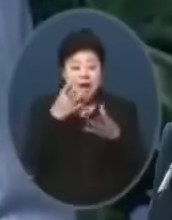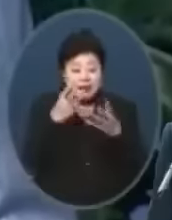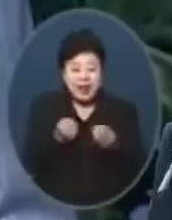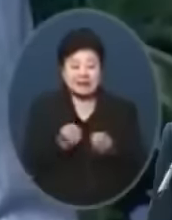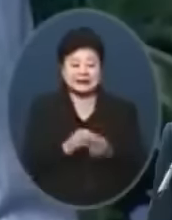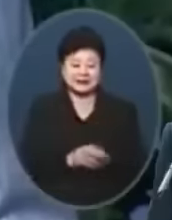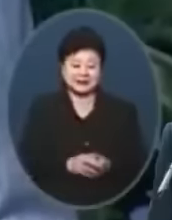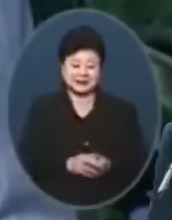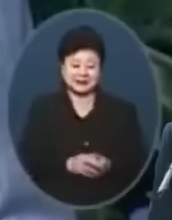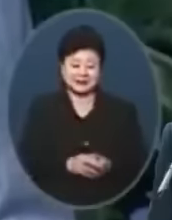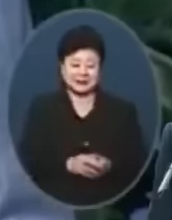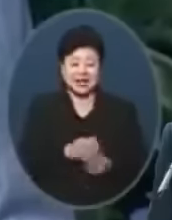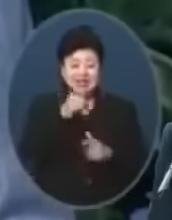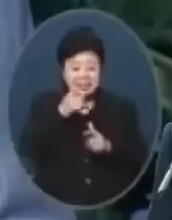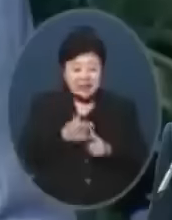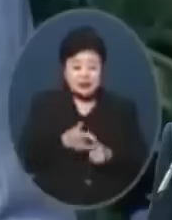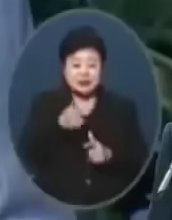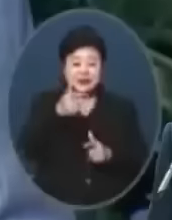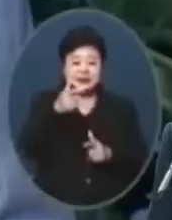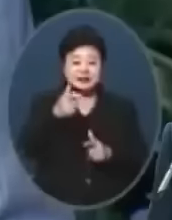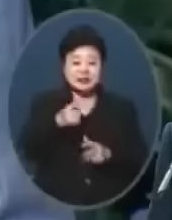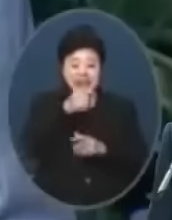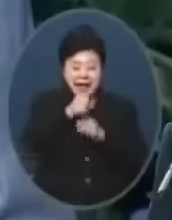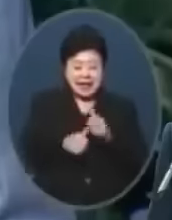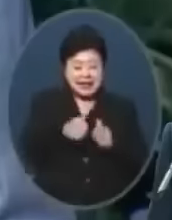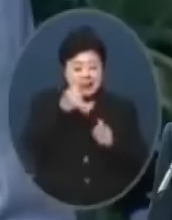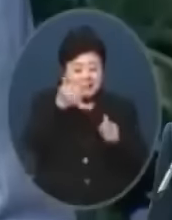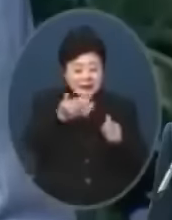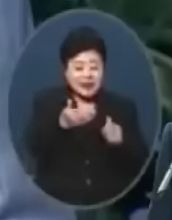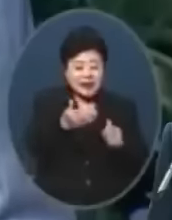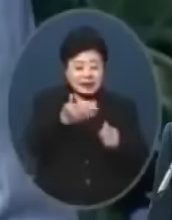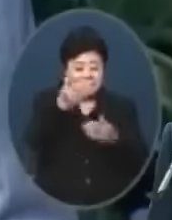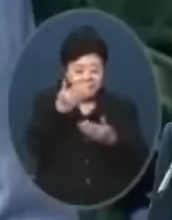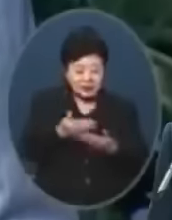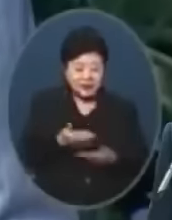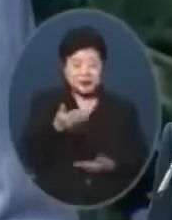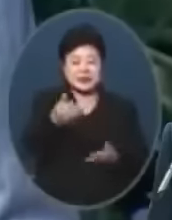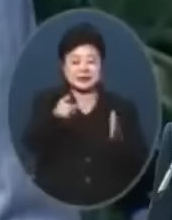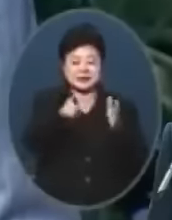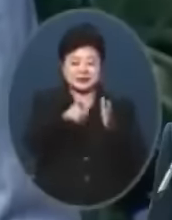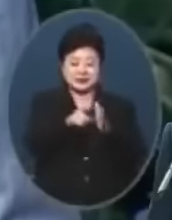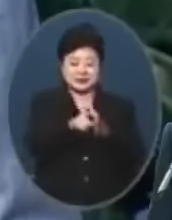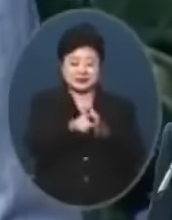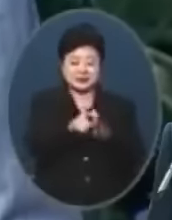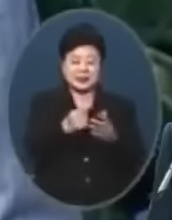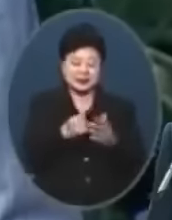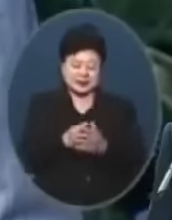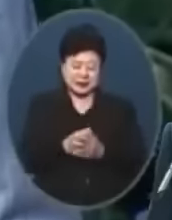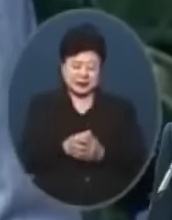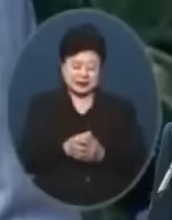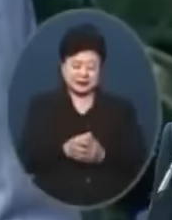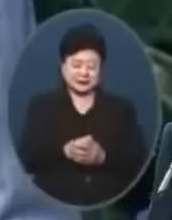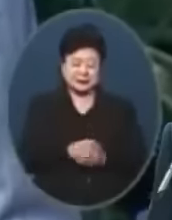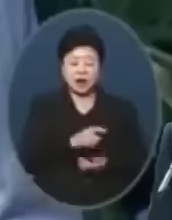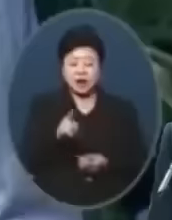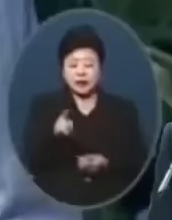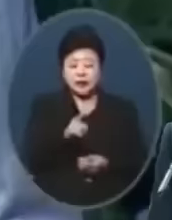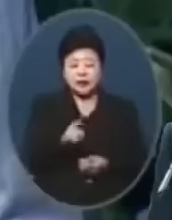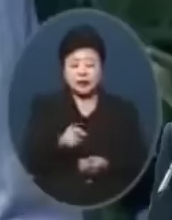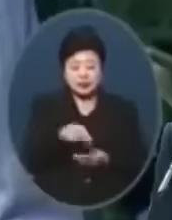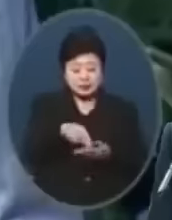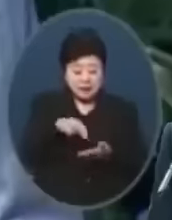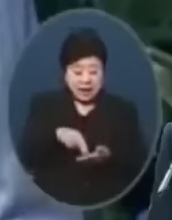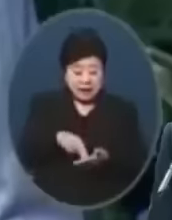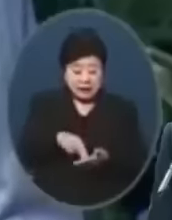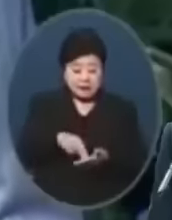많은 예수를 하나님께서 얻기 위해서 그렇게 하시는 것입니다. 그러므로 우리는 어떠한